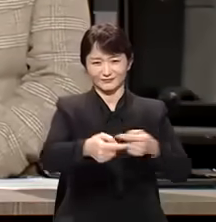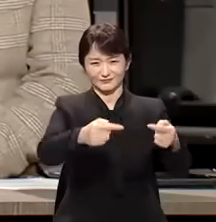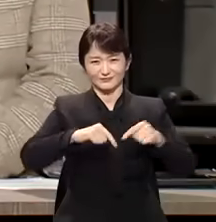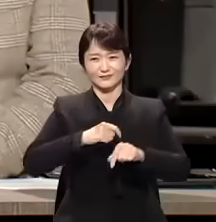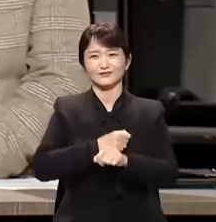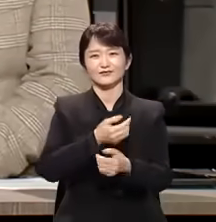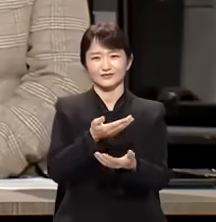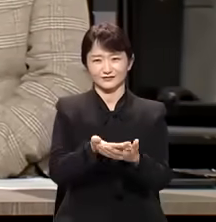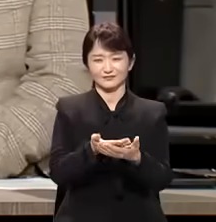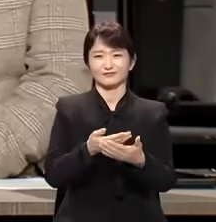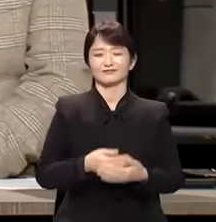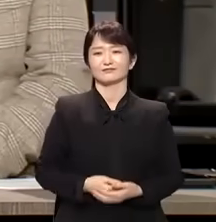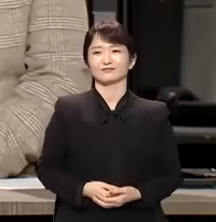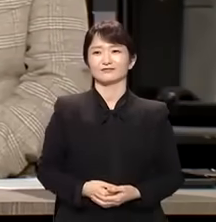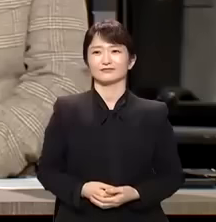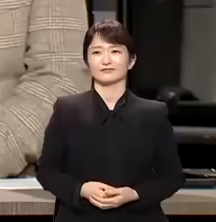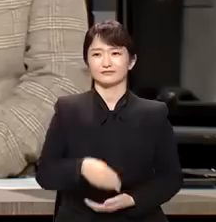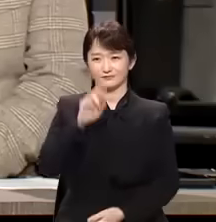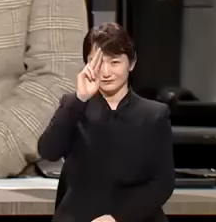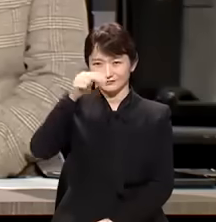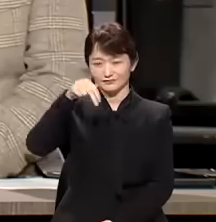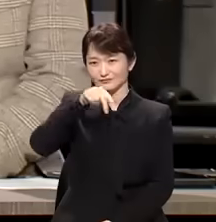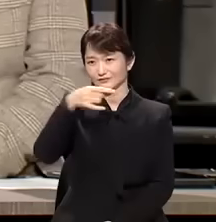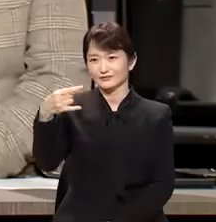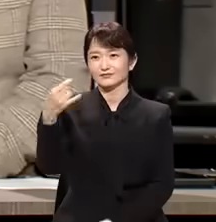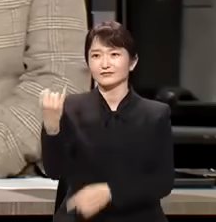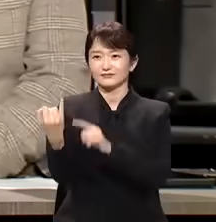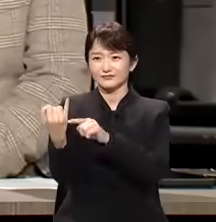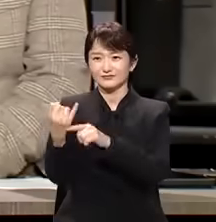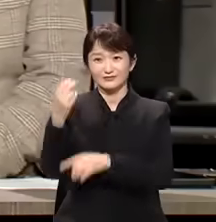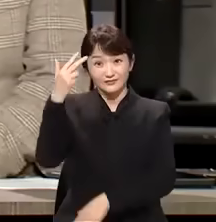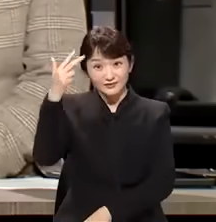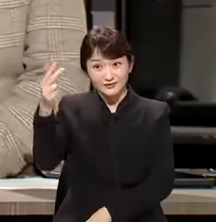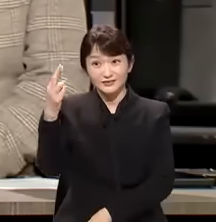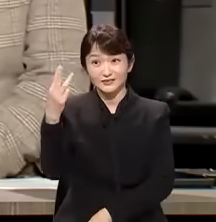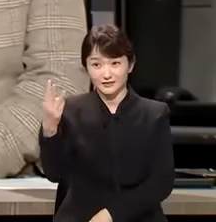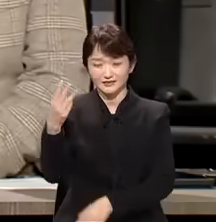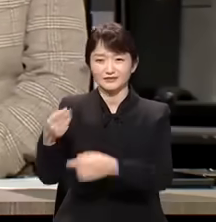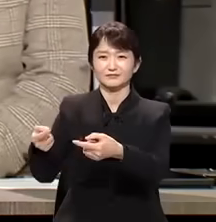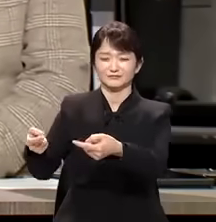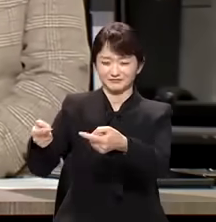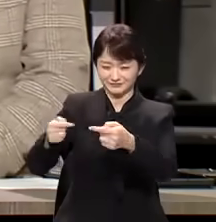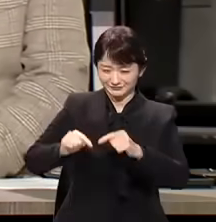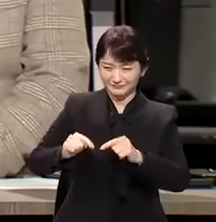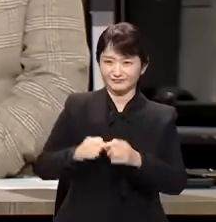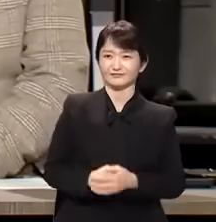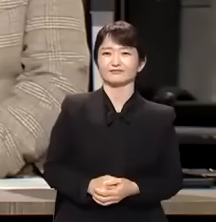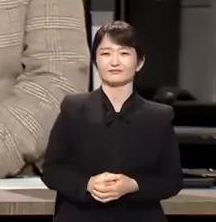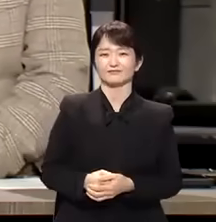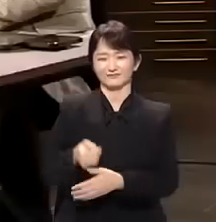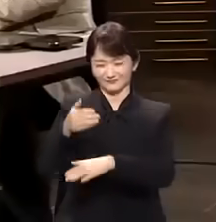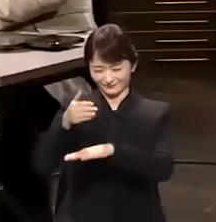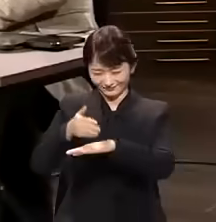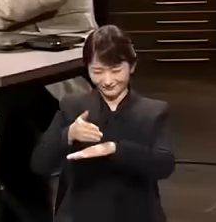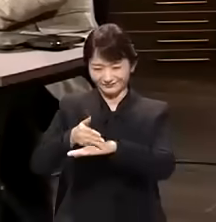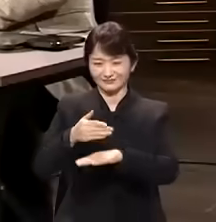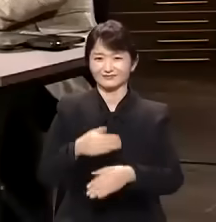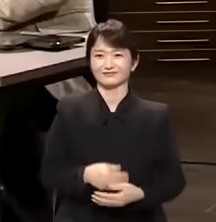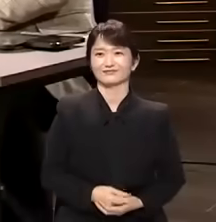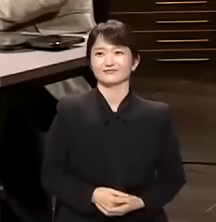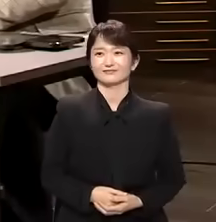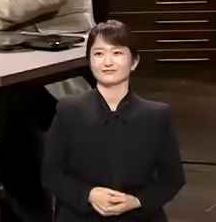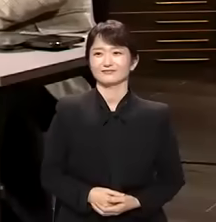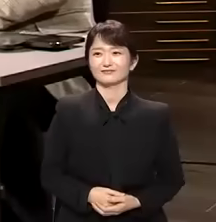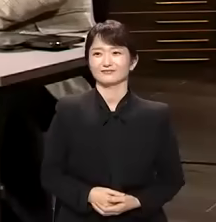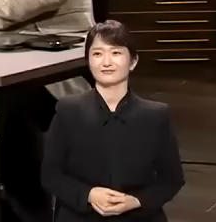자 우리 또 박상희 교수님 일주일에 세 번 출연하기로 하셨잖아요네 아이 살신성인 감사합니다 두 번